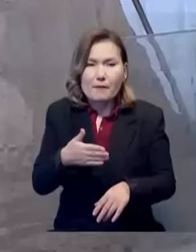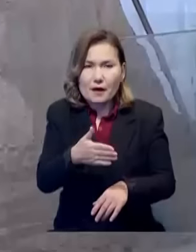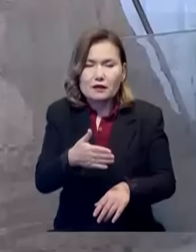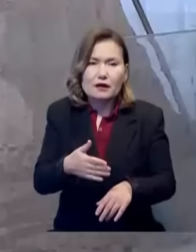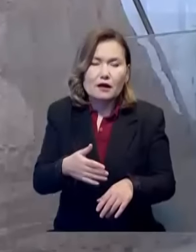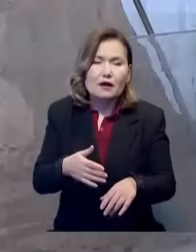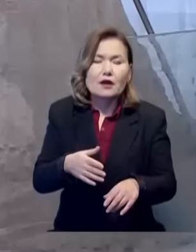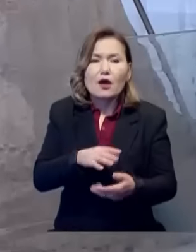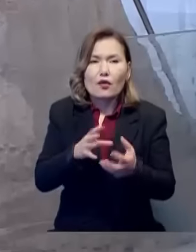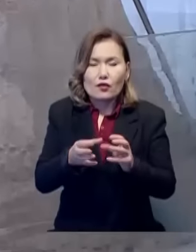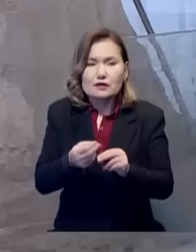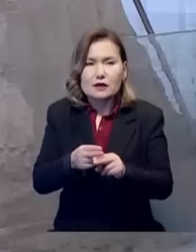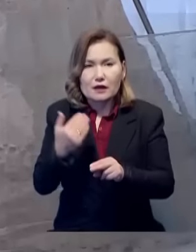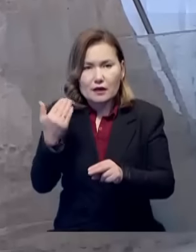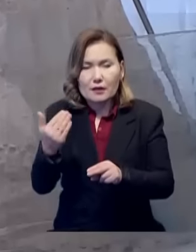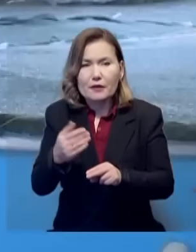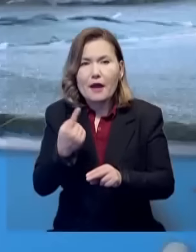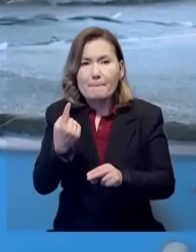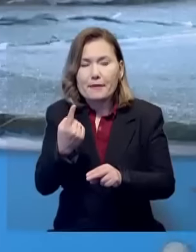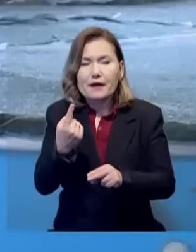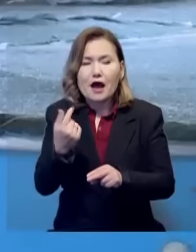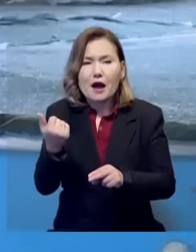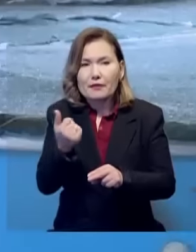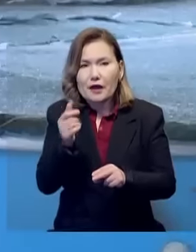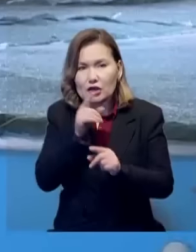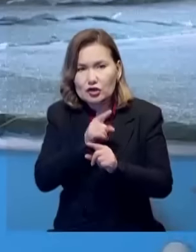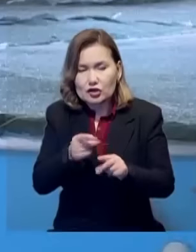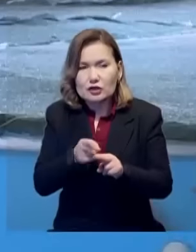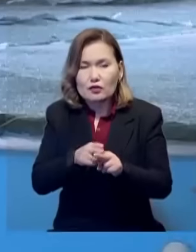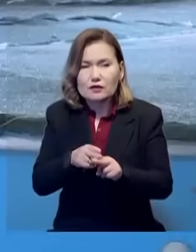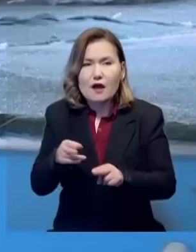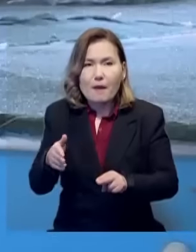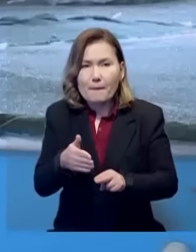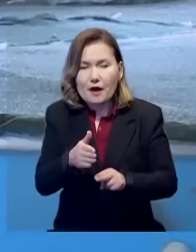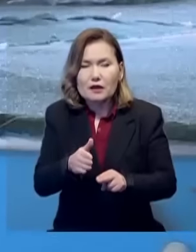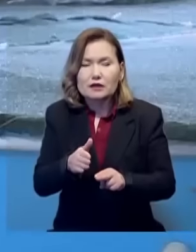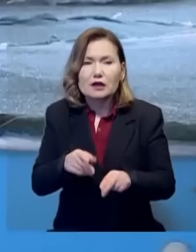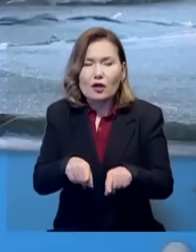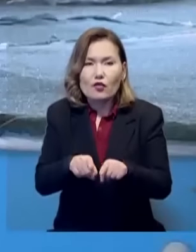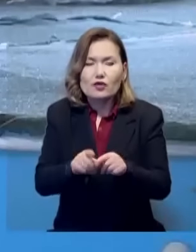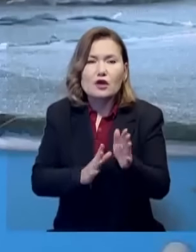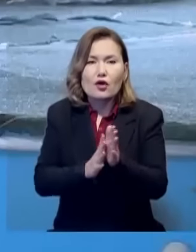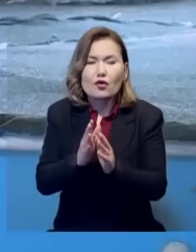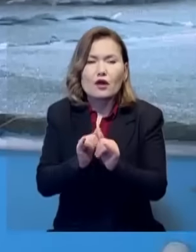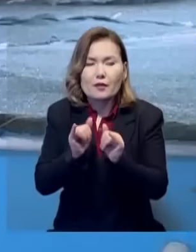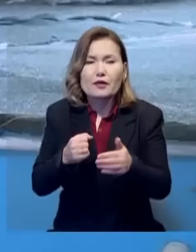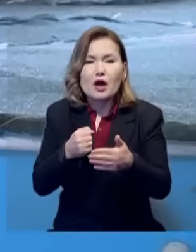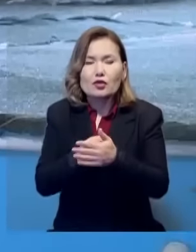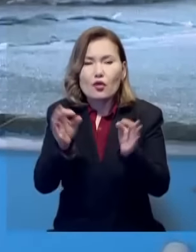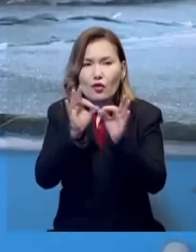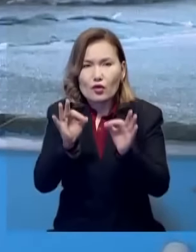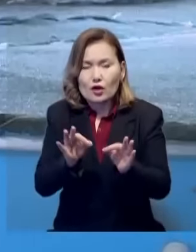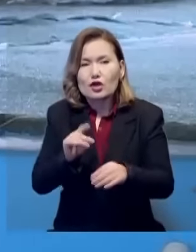кетеді. Инкубацияның ішінен бір аптада шығады. Майда көлдерге шығады. Одан кейін біз оны күзге дейін өндірген